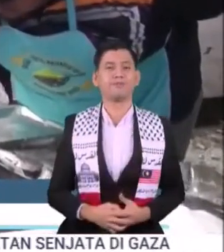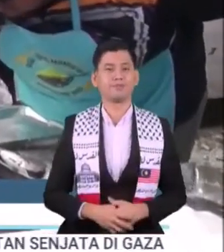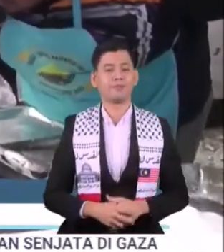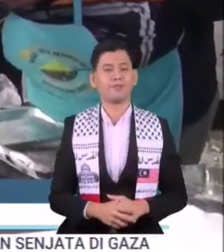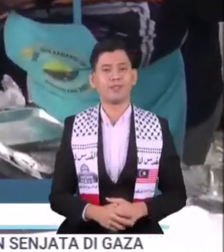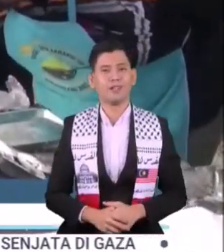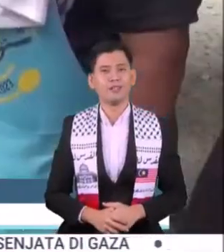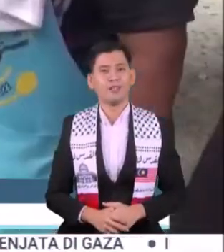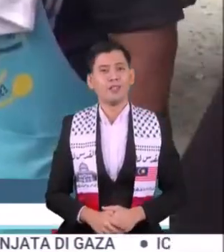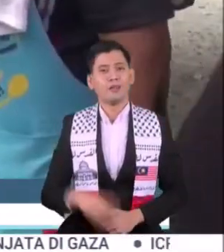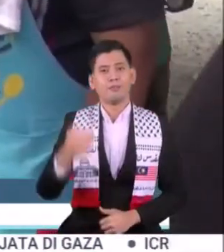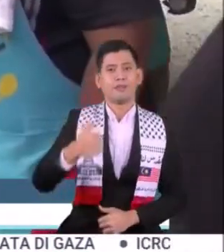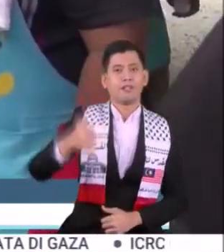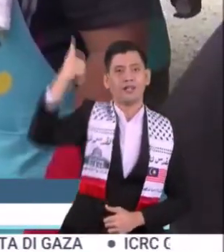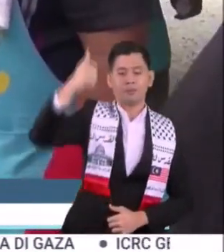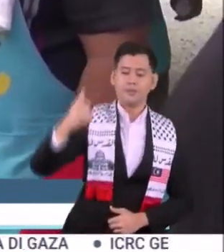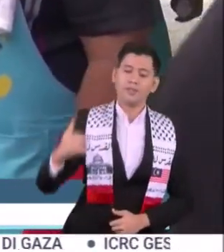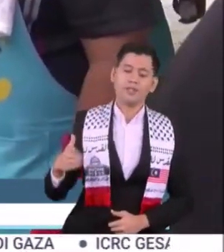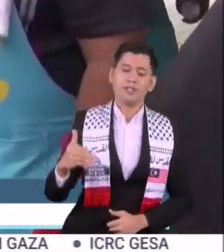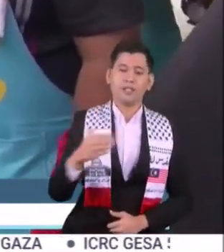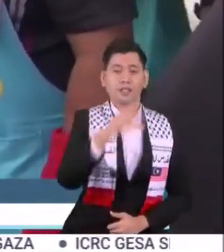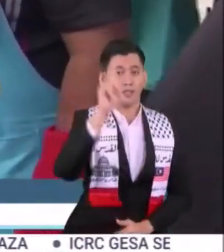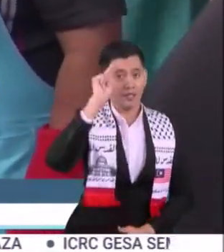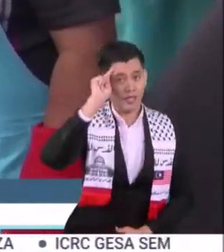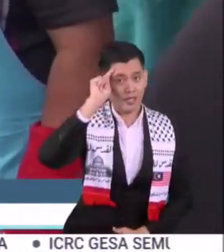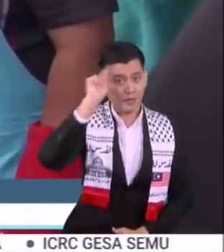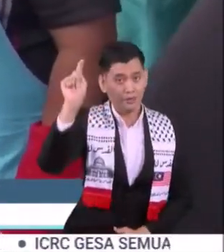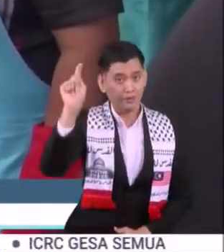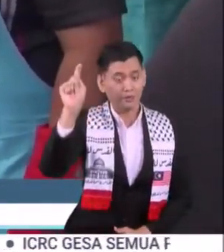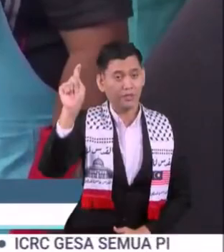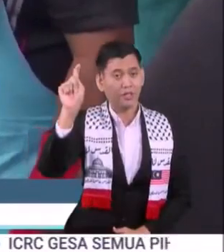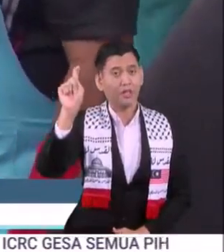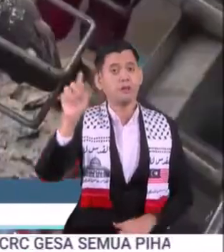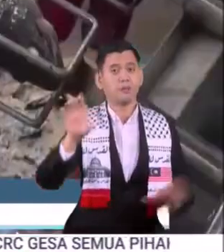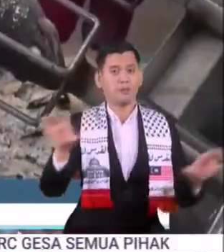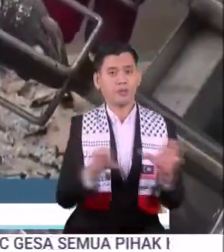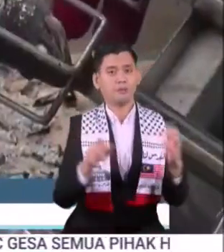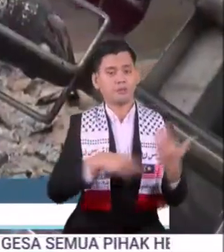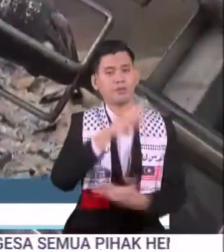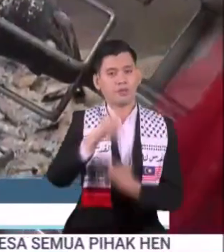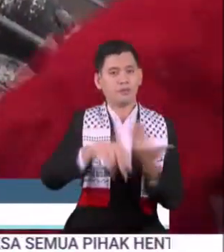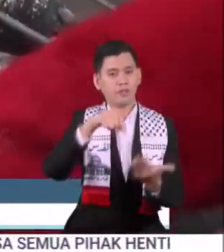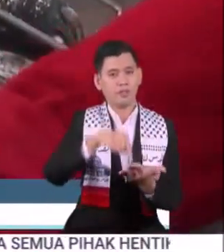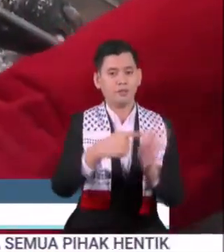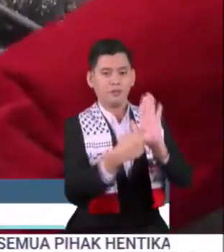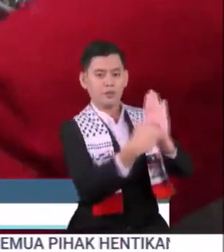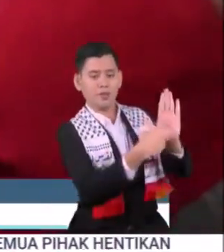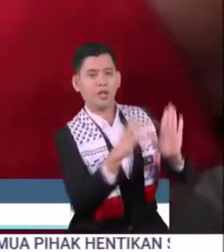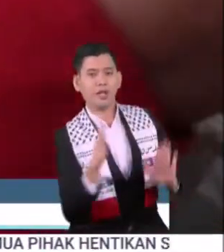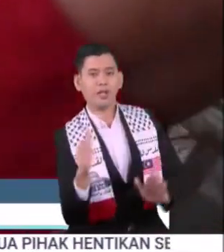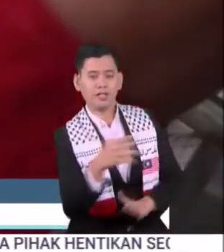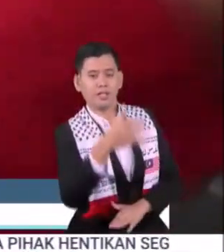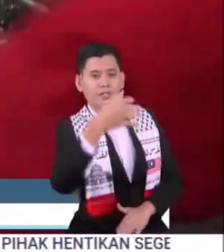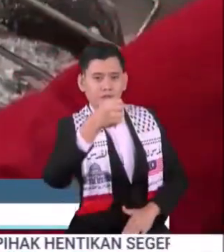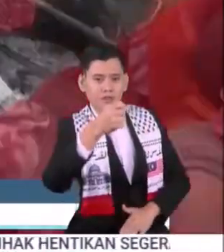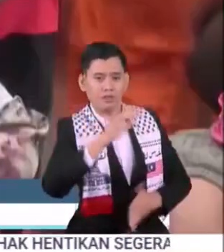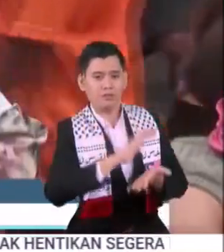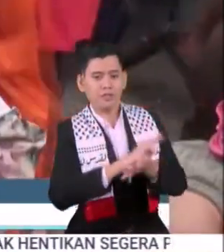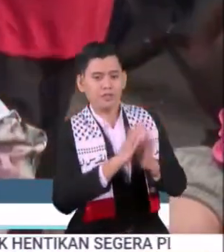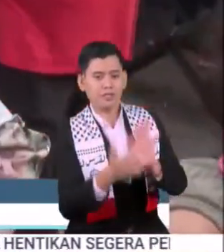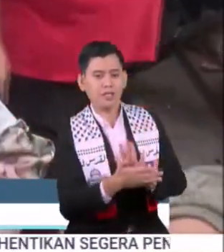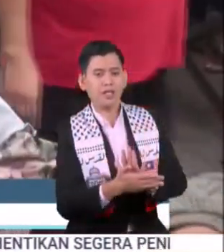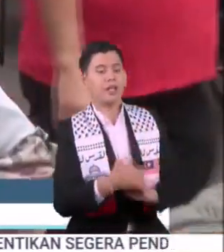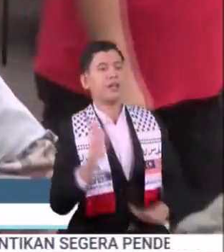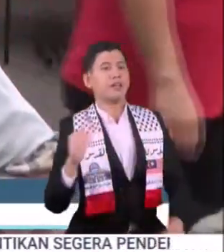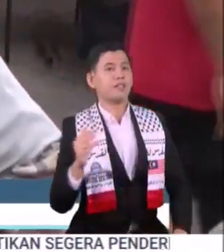makanan pengarah perikanan Negeri Terengganu ruzaidi Mamad berkata penganjuran kali ini mengetengahkan ikan susu sebagai alternatif